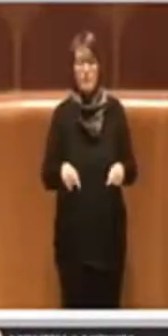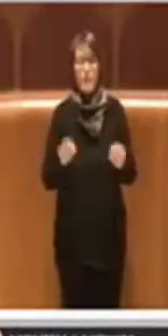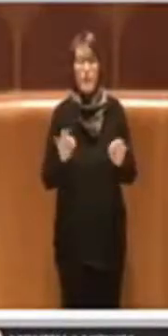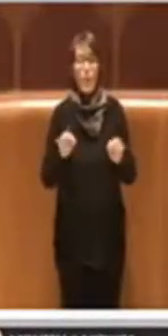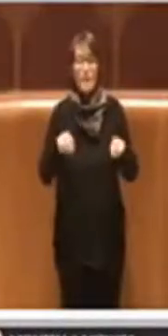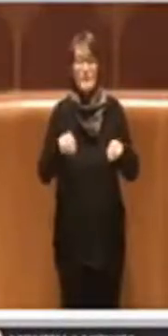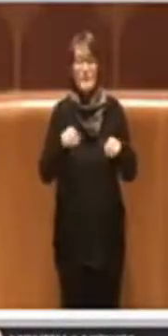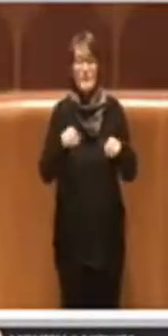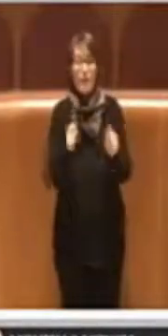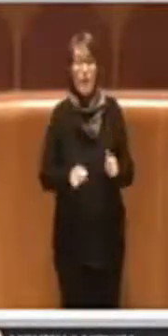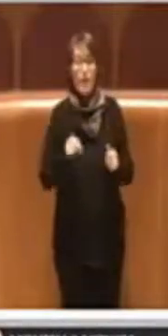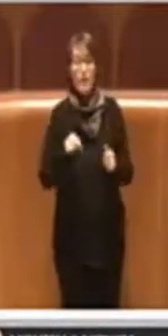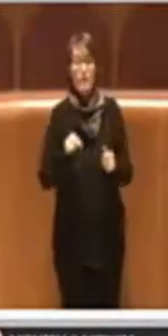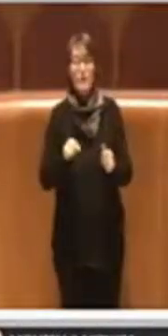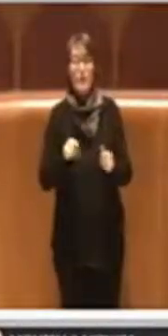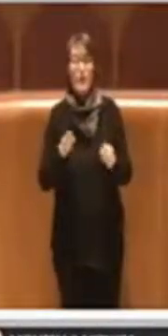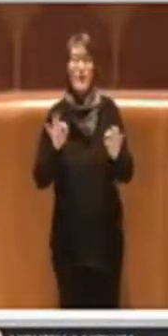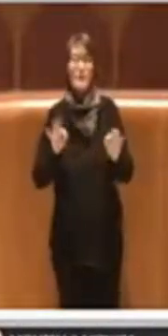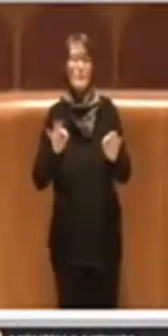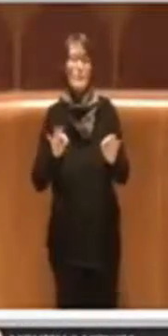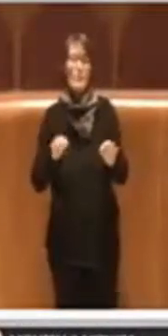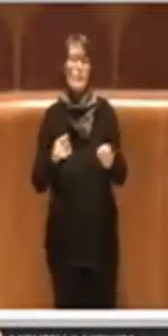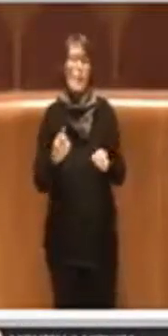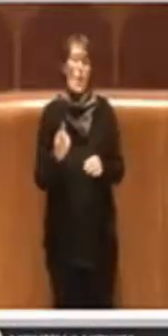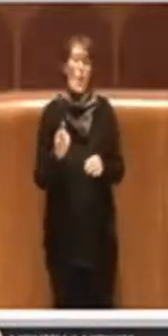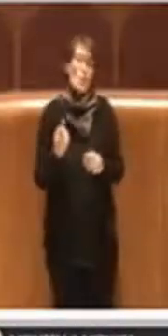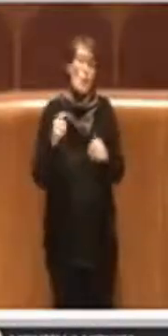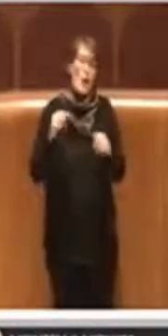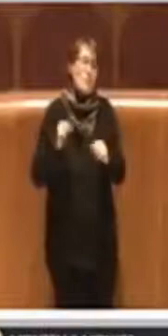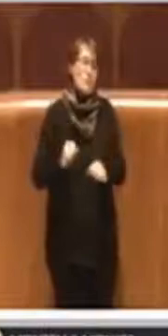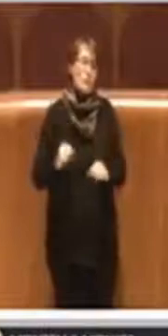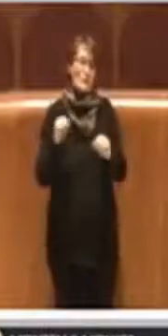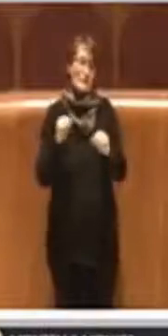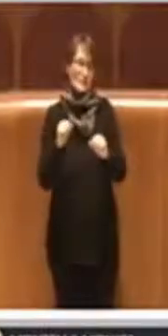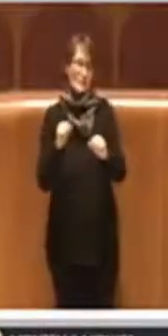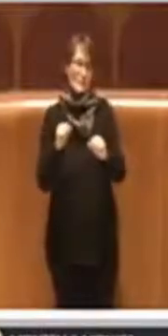assolutamente una possibilità